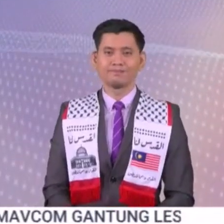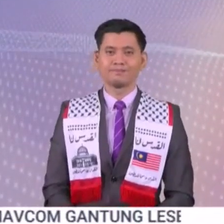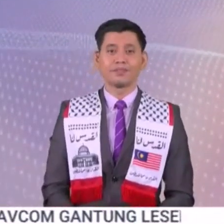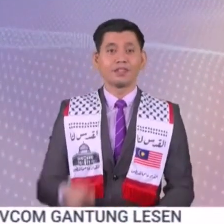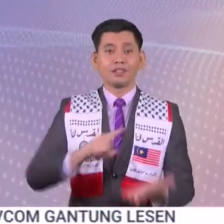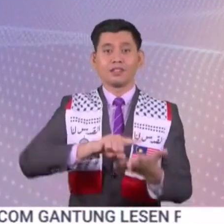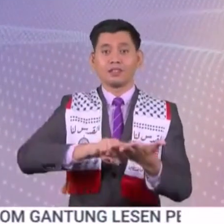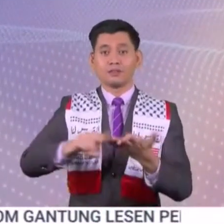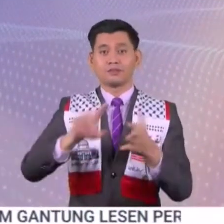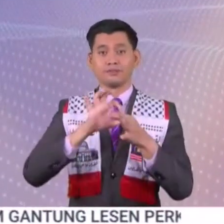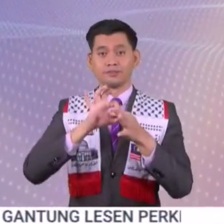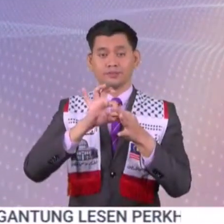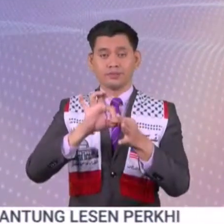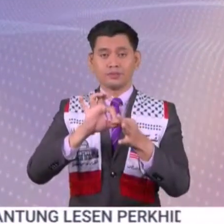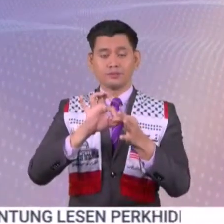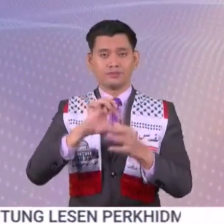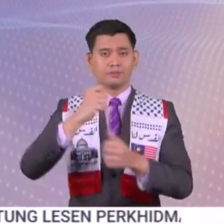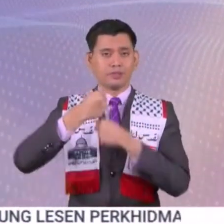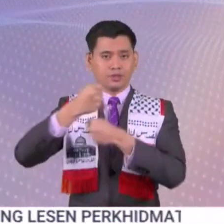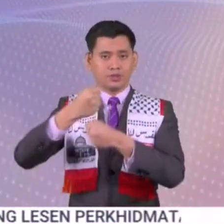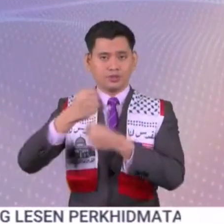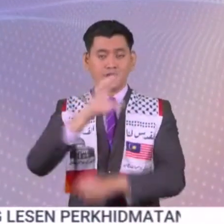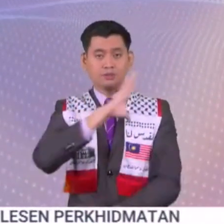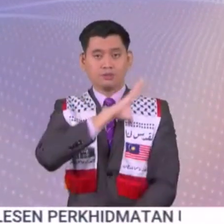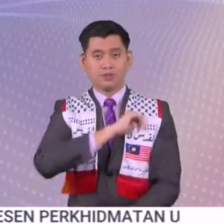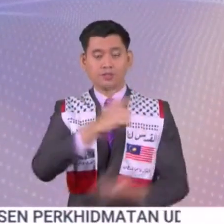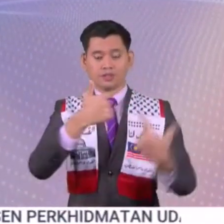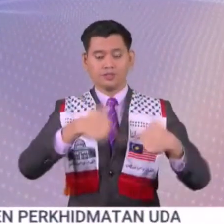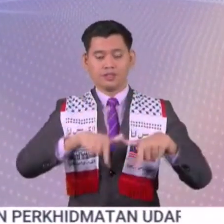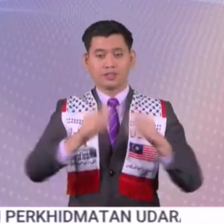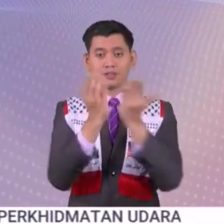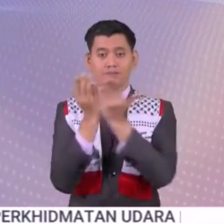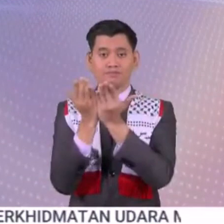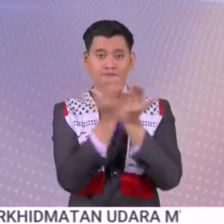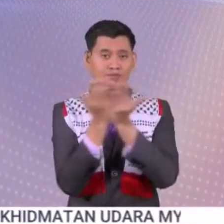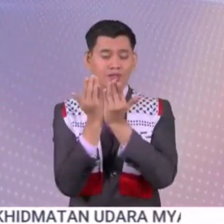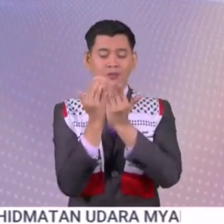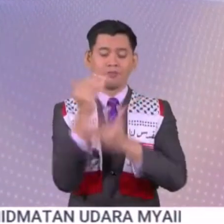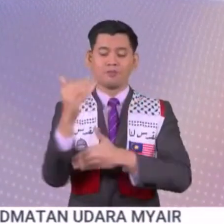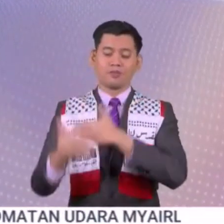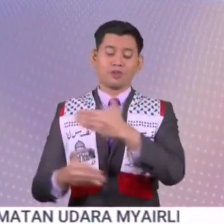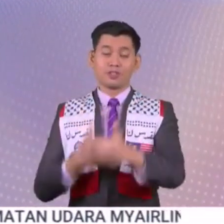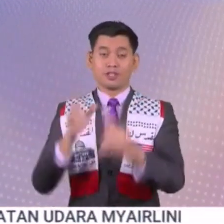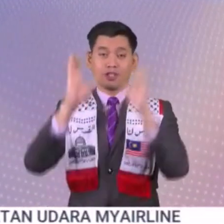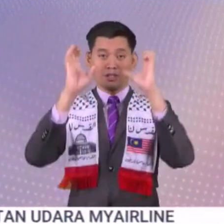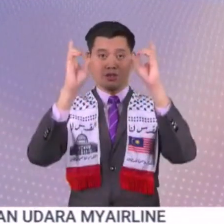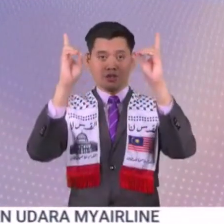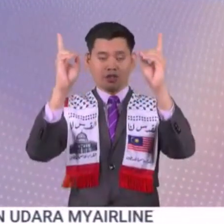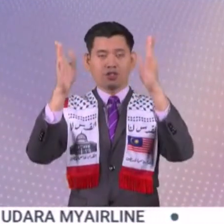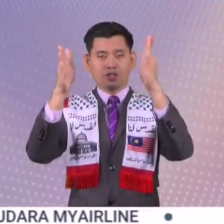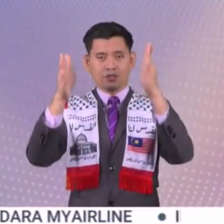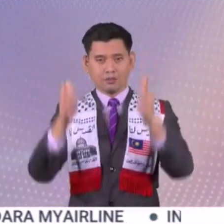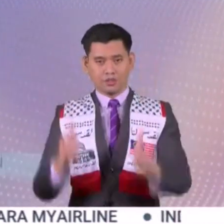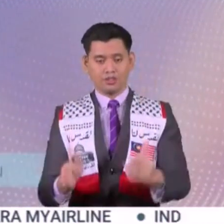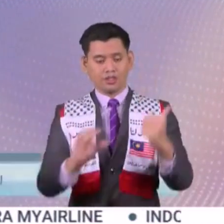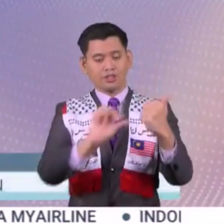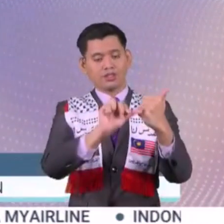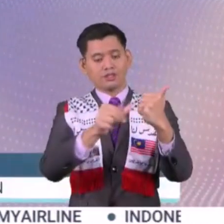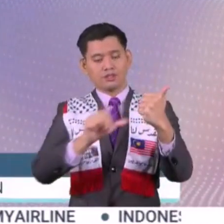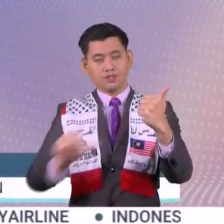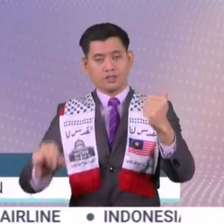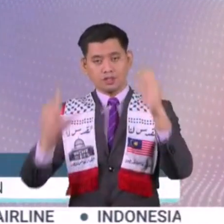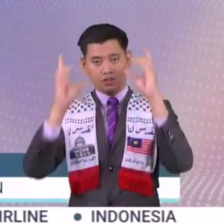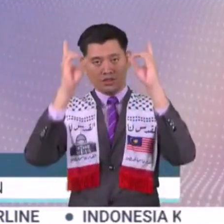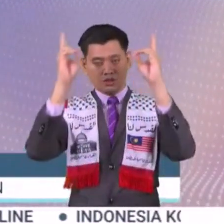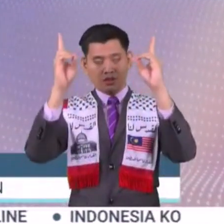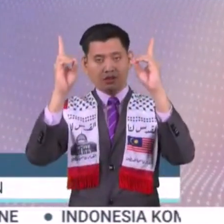Minggu Solidariti Palestin yang dilaksanakan di sekolah merupakan proses pendidikan kemanusiaan. Jelas Menteri Pendidikan Fadlina Siddiq,